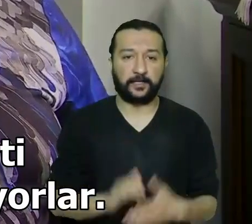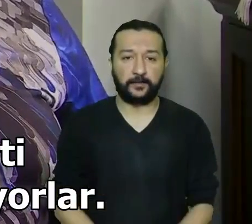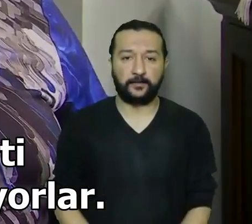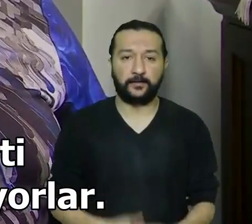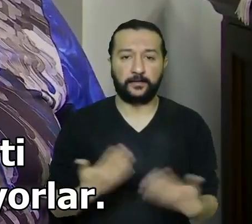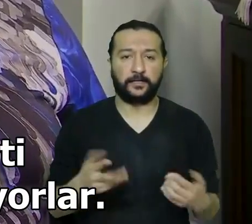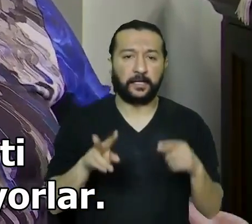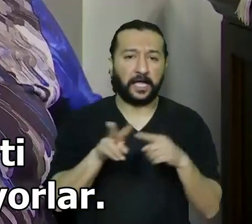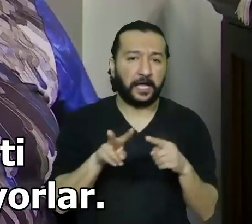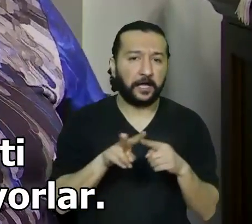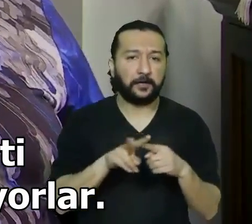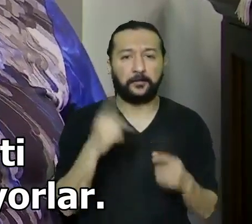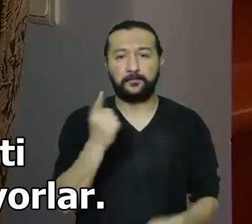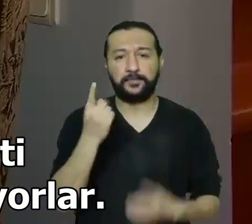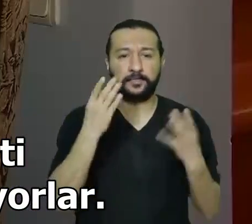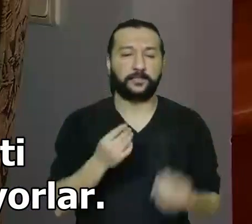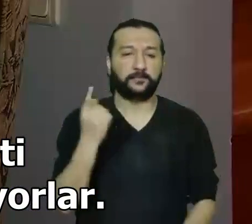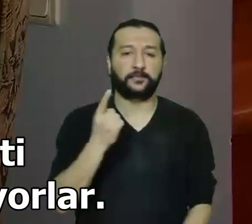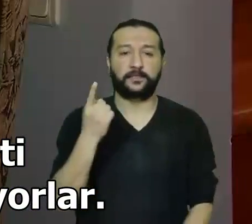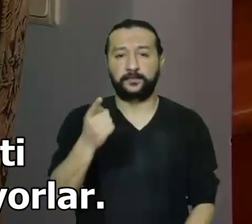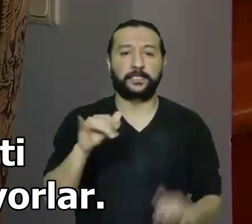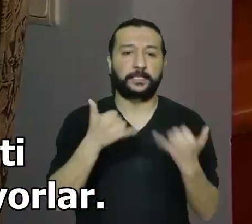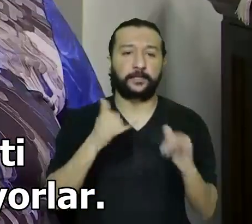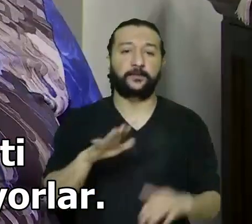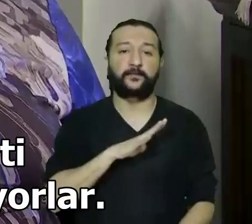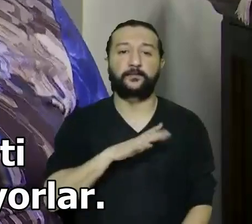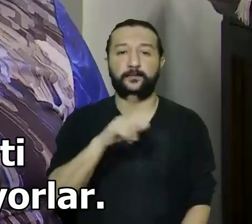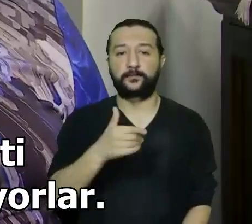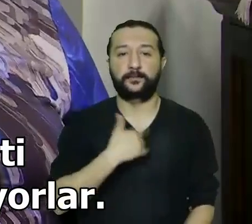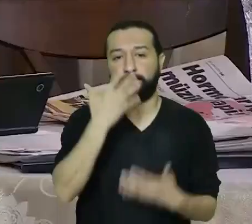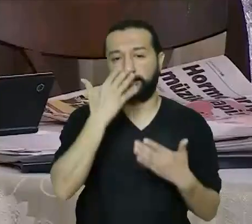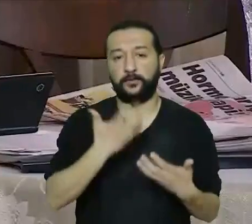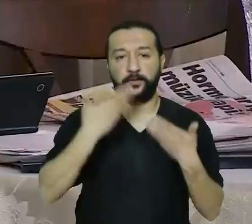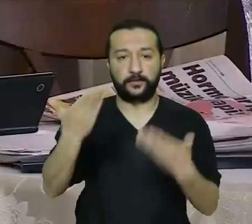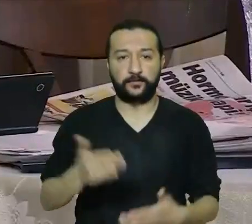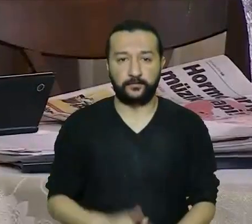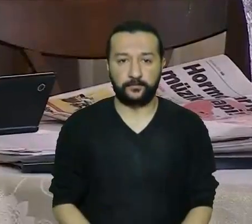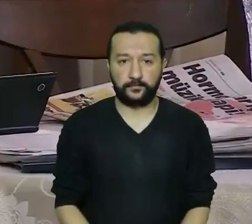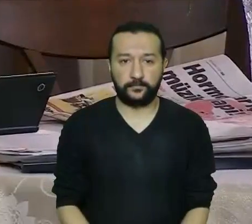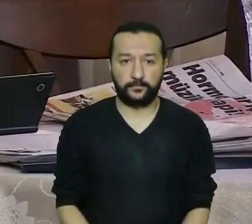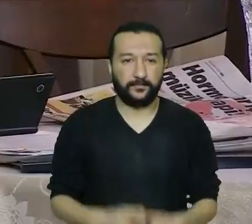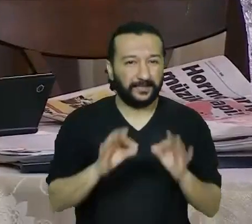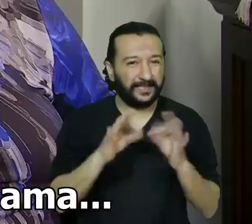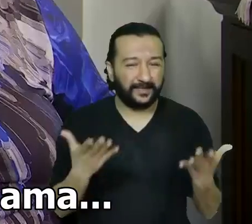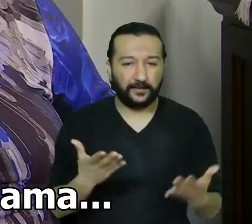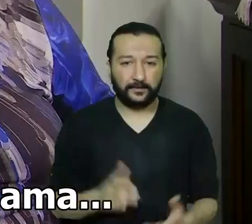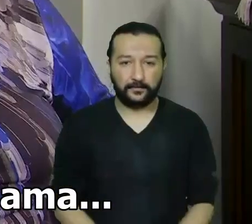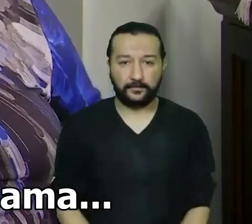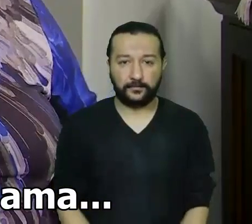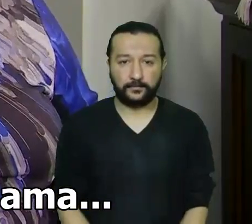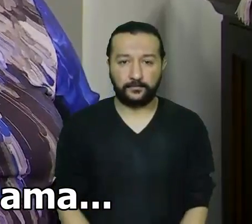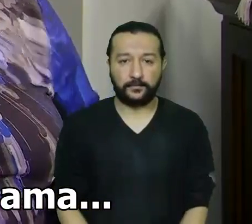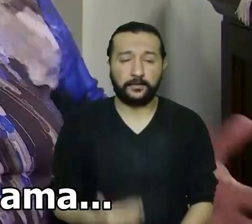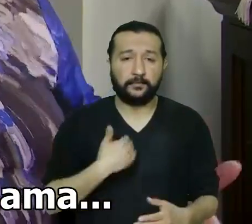ya karaoke gibi bir parti vereceklermiş de biz de bekliyorlar. Ne? Ya